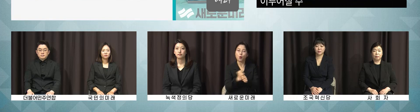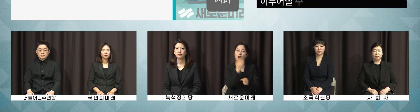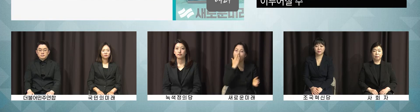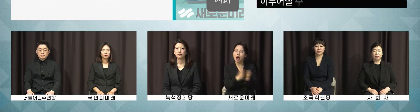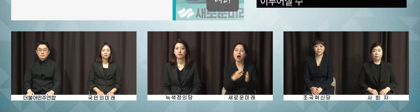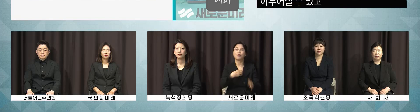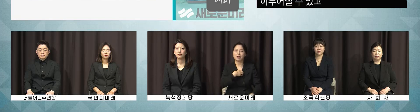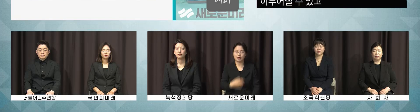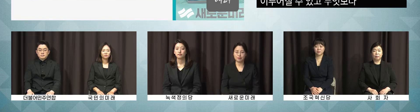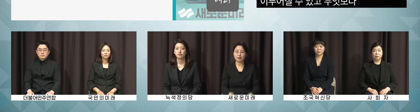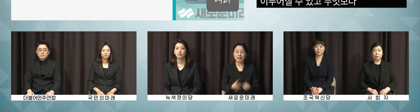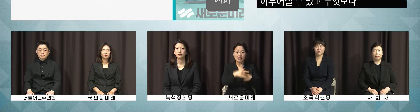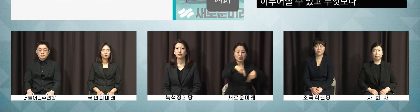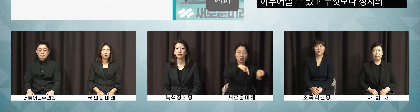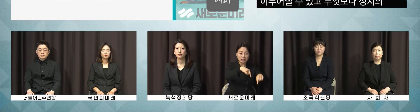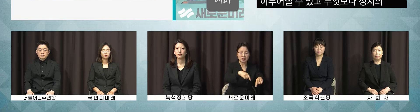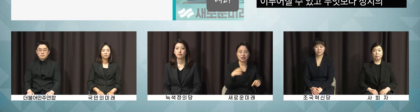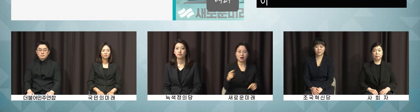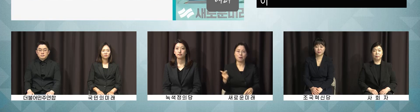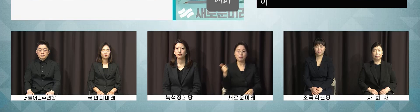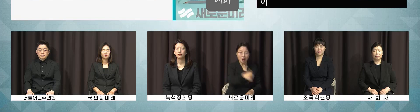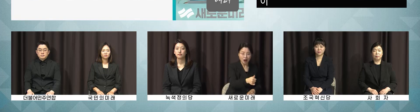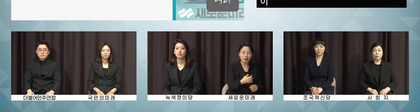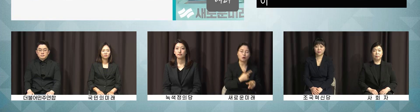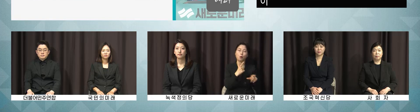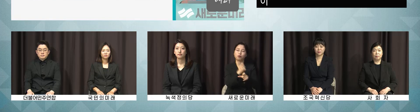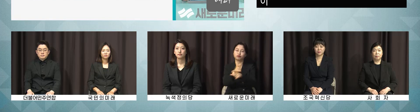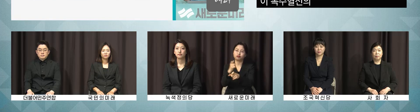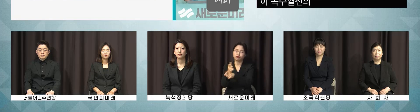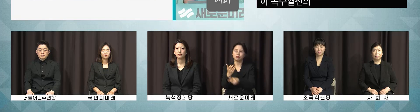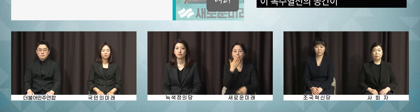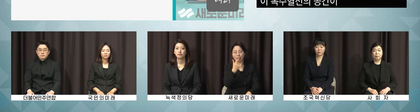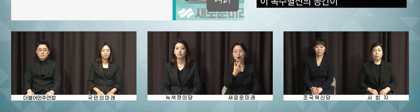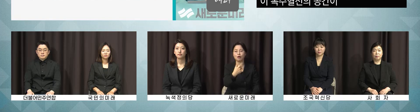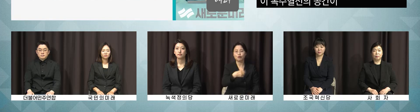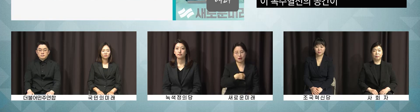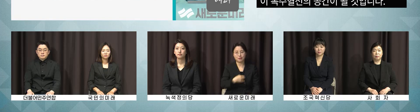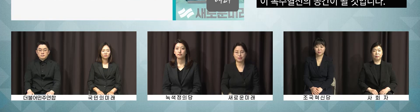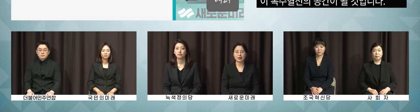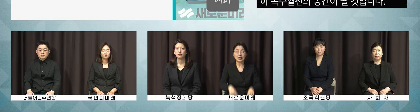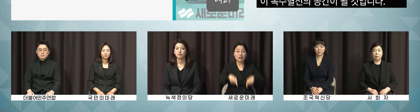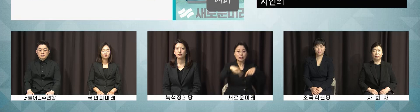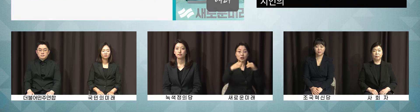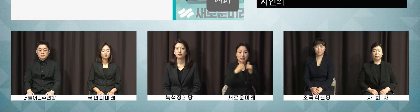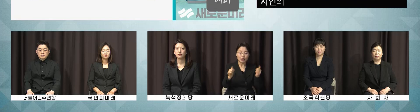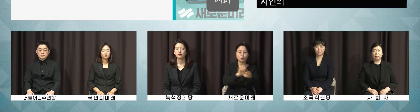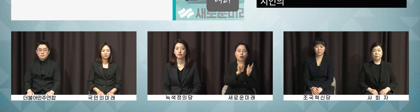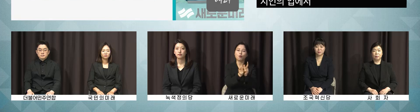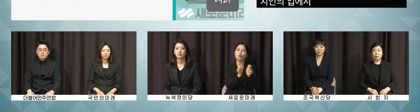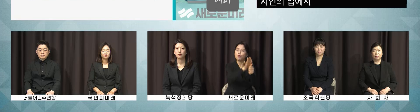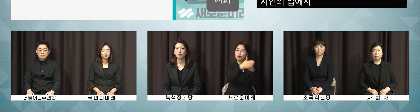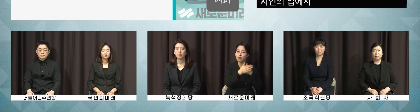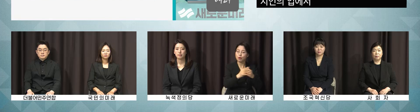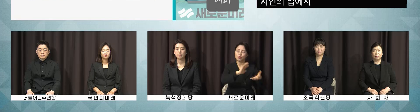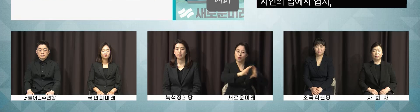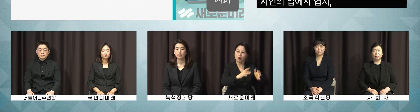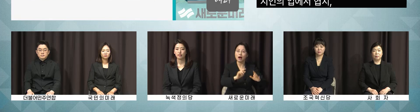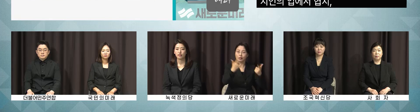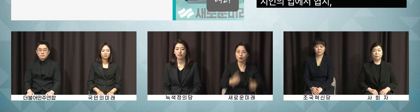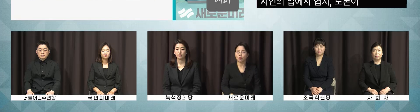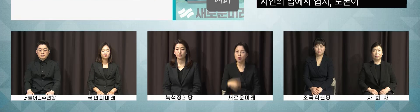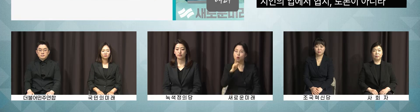복수 혈전의 공간이 될 것입니다. 언제부턴가 정치인의 입에서 협치하자, 토론하자가 아니라 이제는